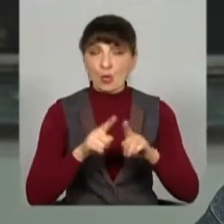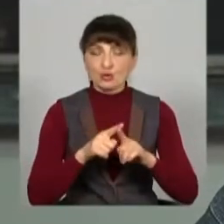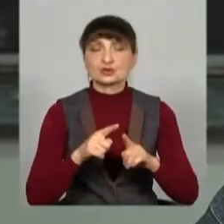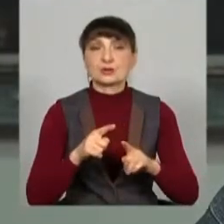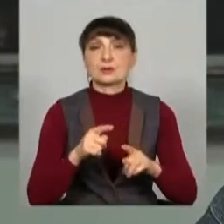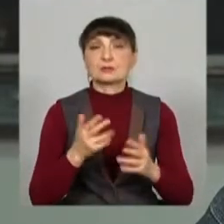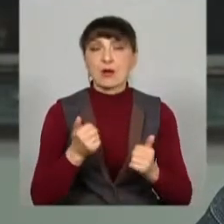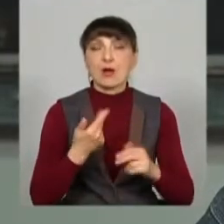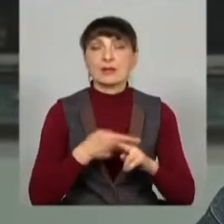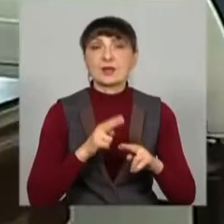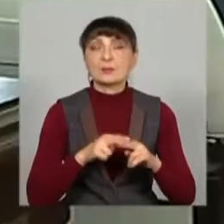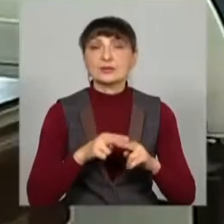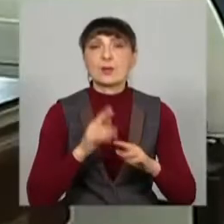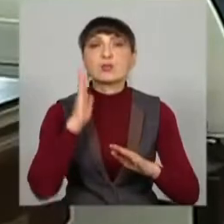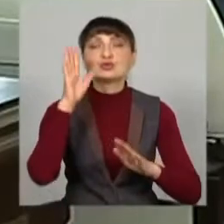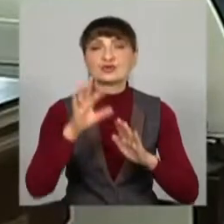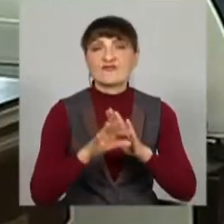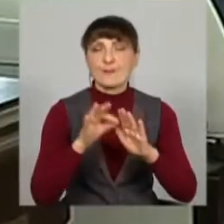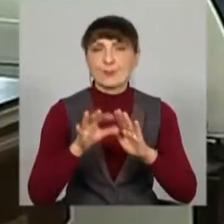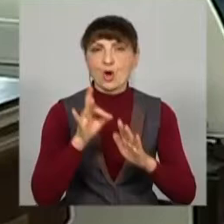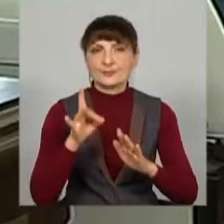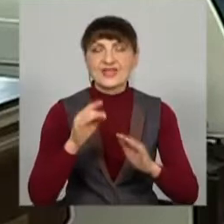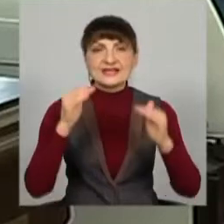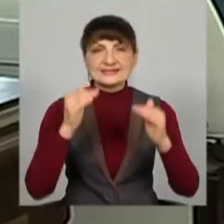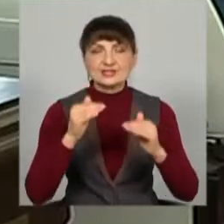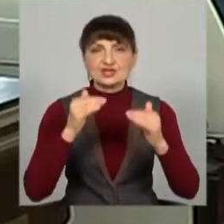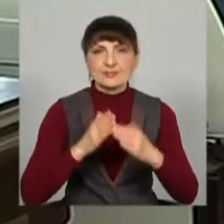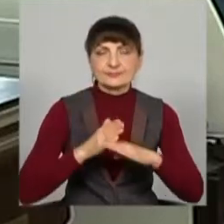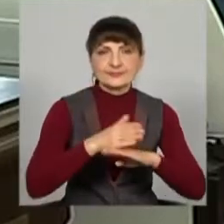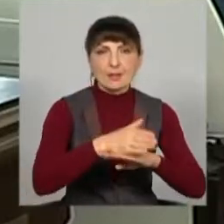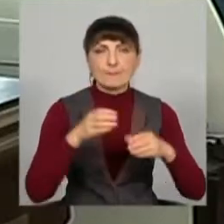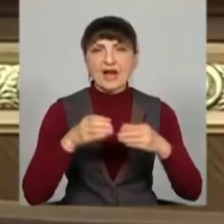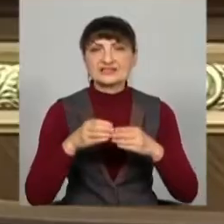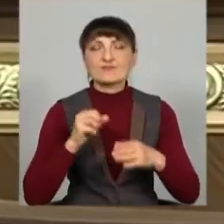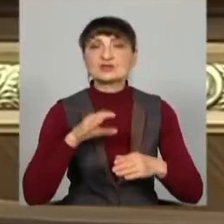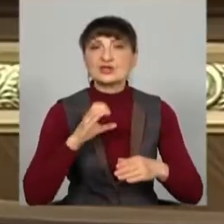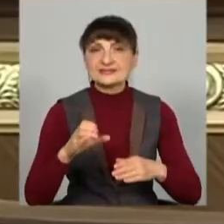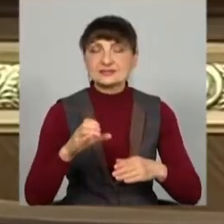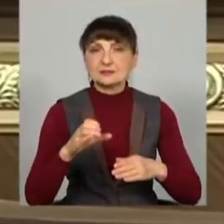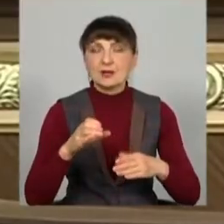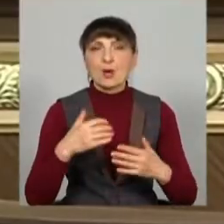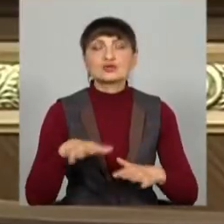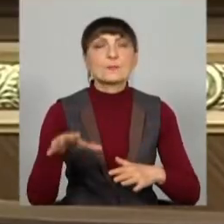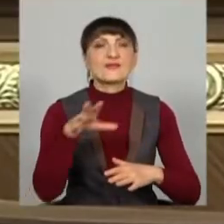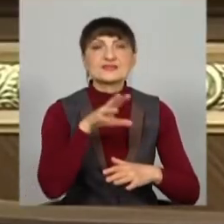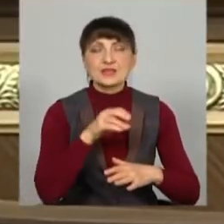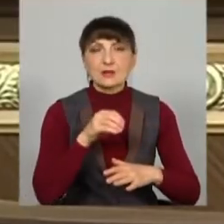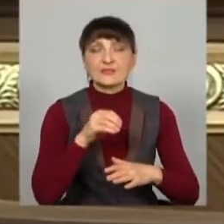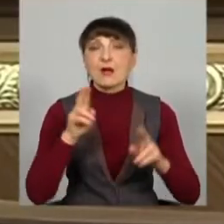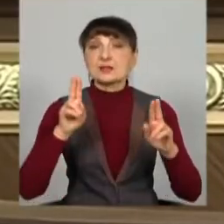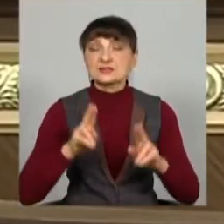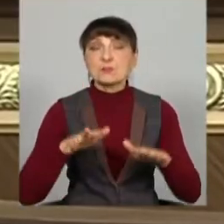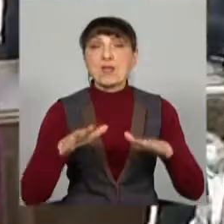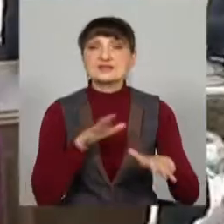был прообраз будущих выборов. Снижение порога для прохождения партии в мажилис, введение графы против всех, концепция